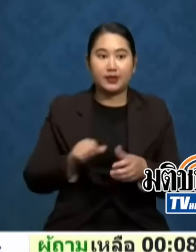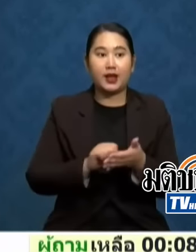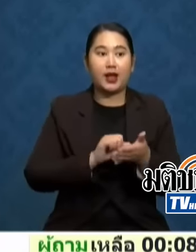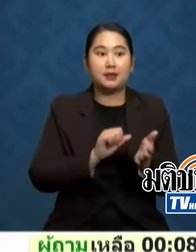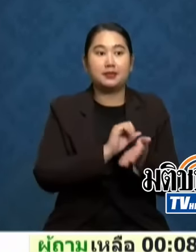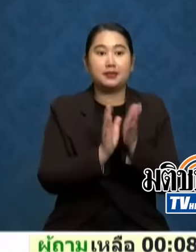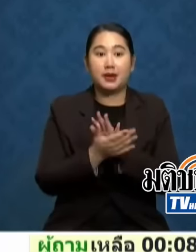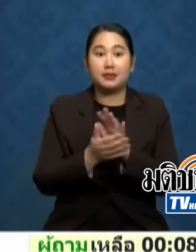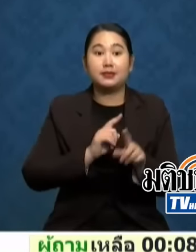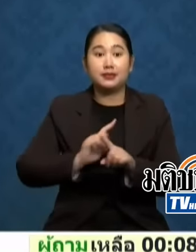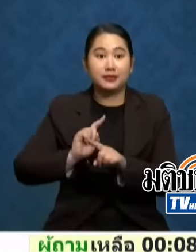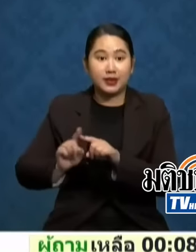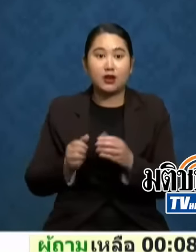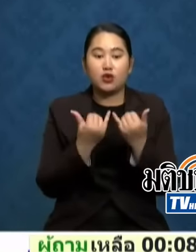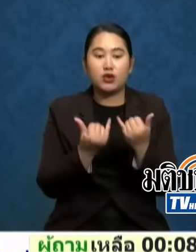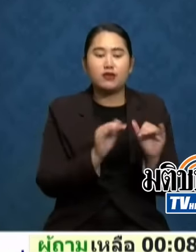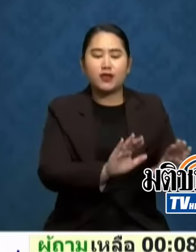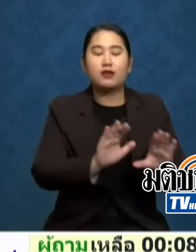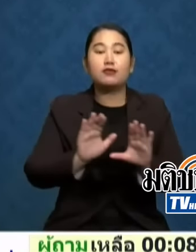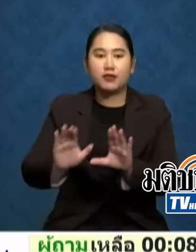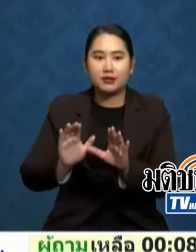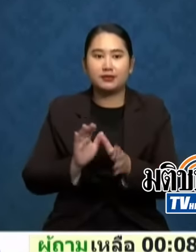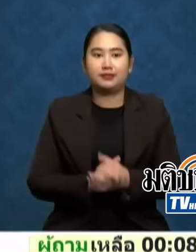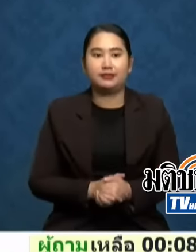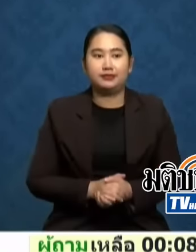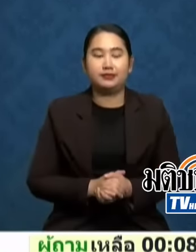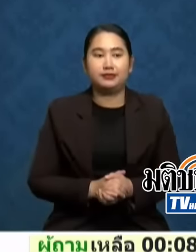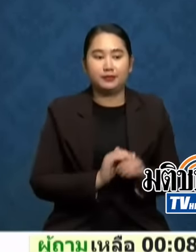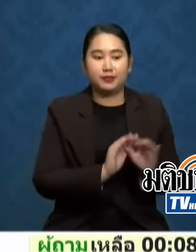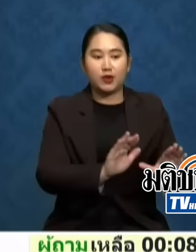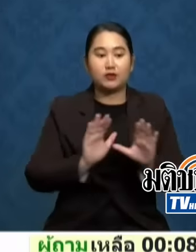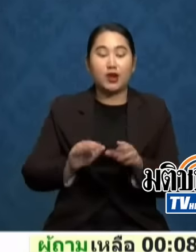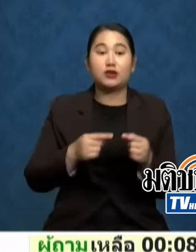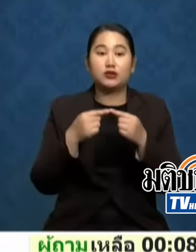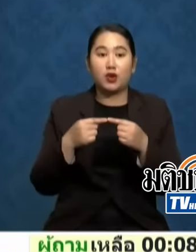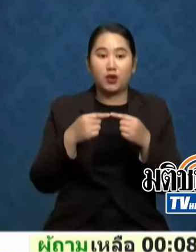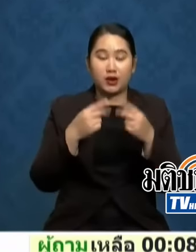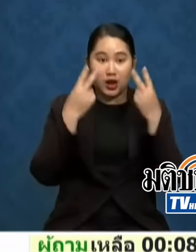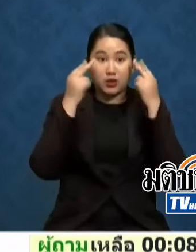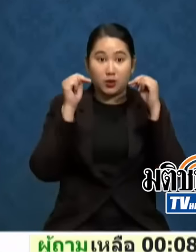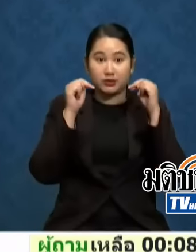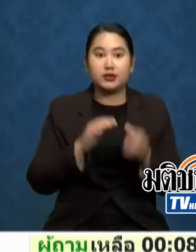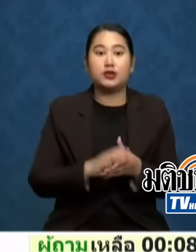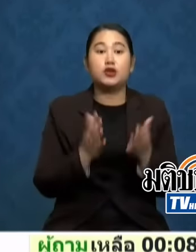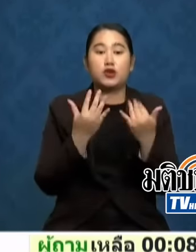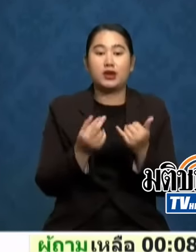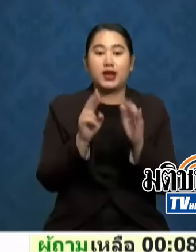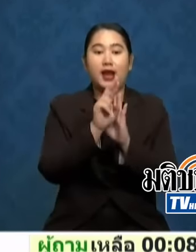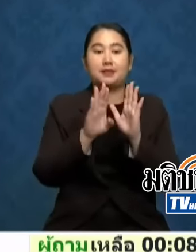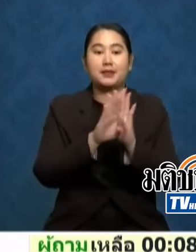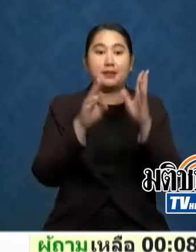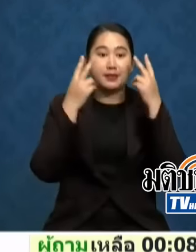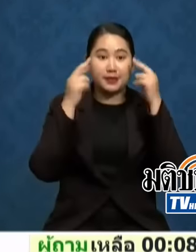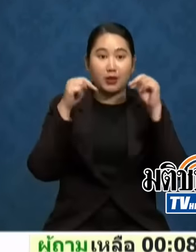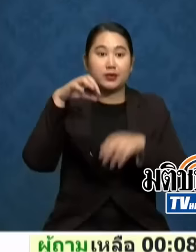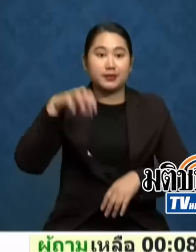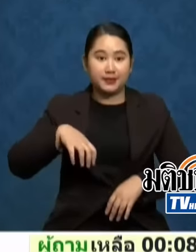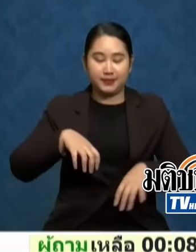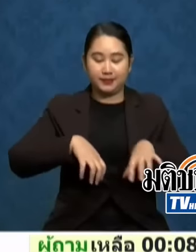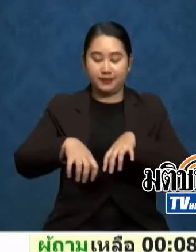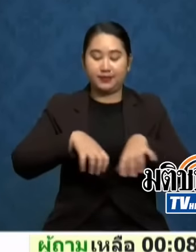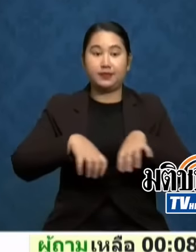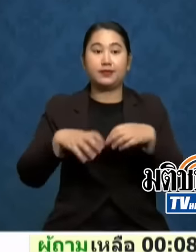รงนี้วันนี้ผมขอฝากท่านรัฐมนตรีนะครับฝากไปยังท่านนายกรัฐมนตรีว่าเรามีระเบียบสำนักนายกว่าด้วยการบริหาร